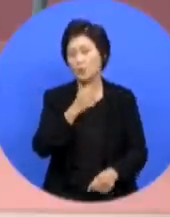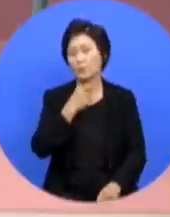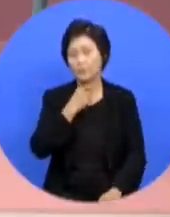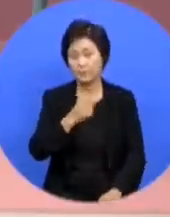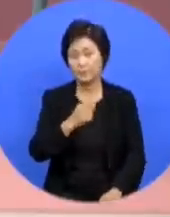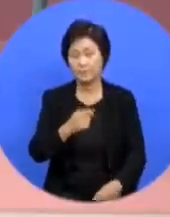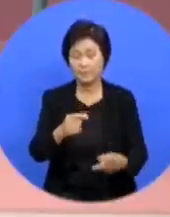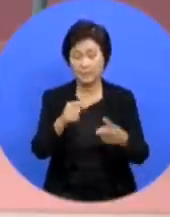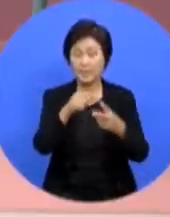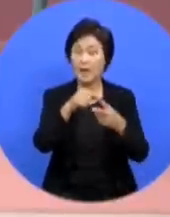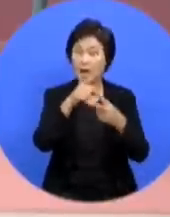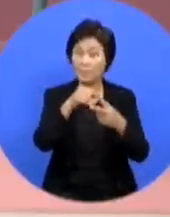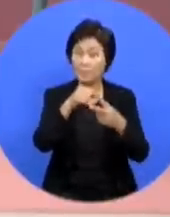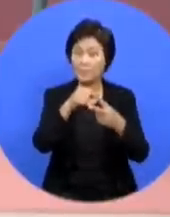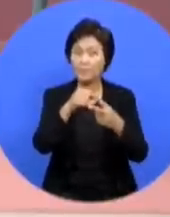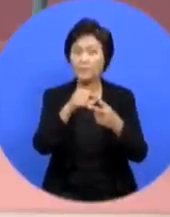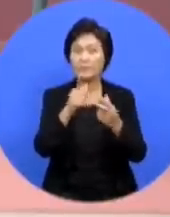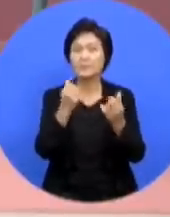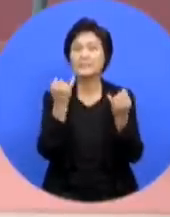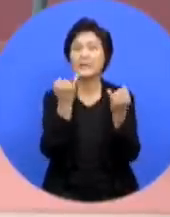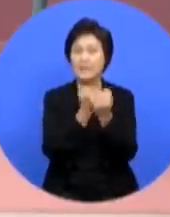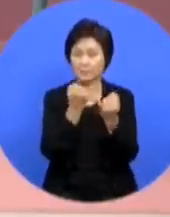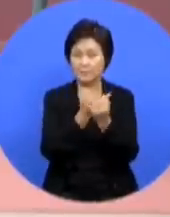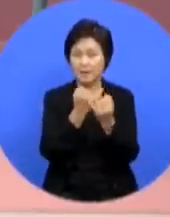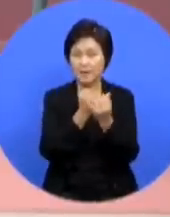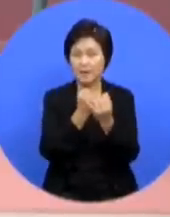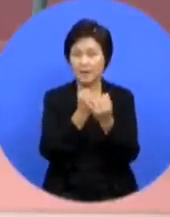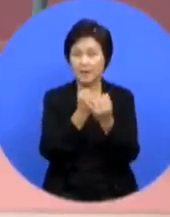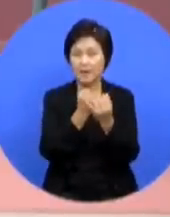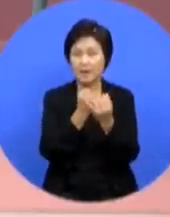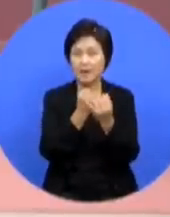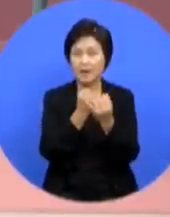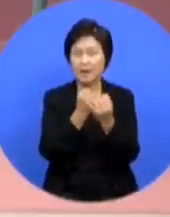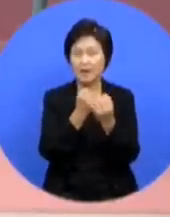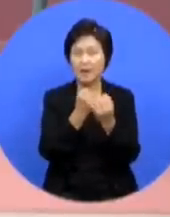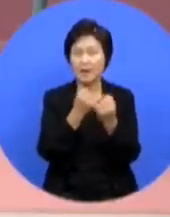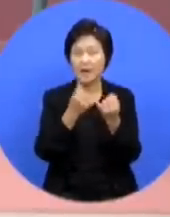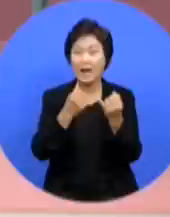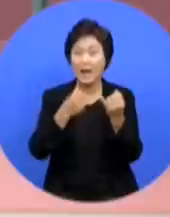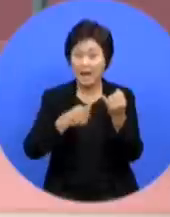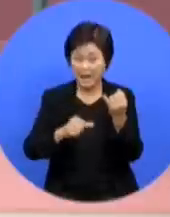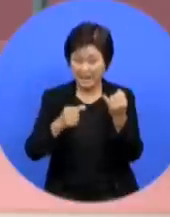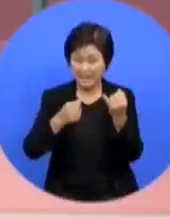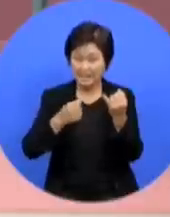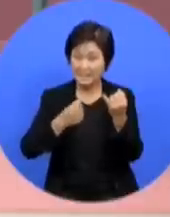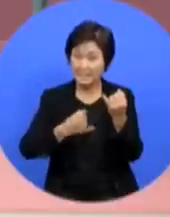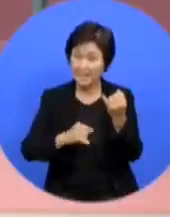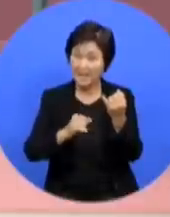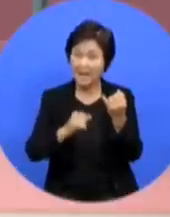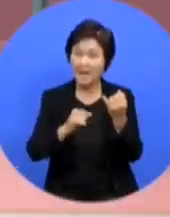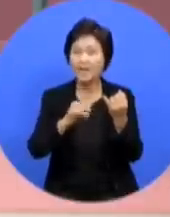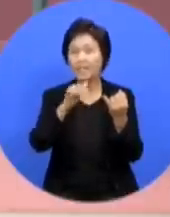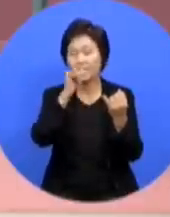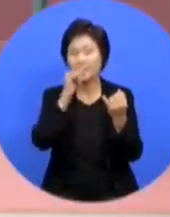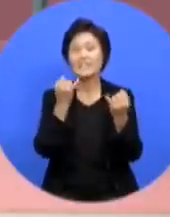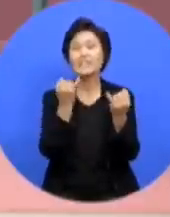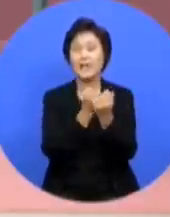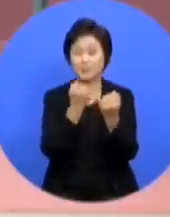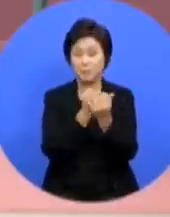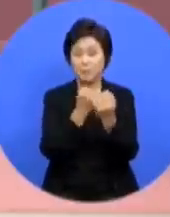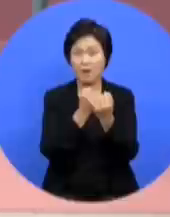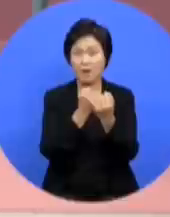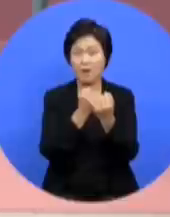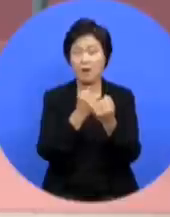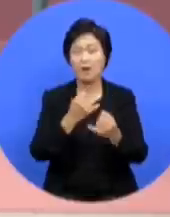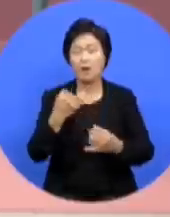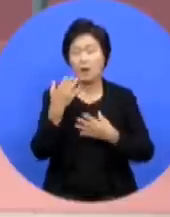분은 주부였어요. 남매를 둔 주부인데 몸이 아파서 넘어와갖고 신양 배급